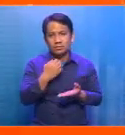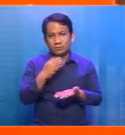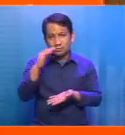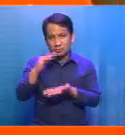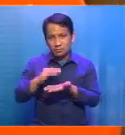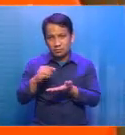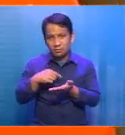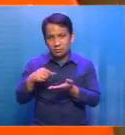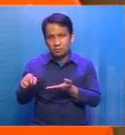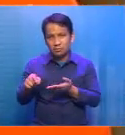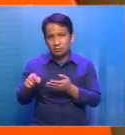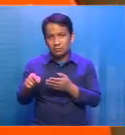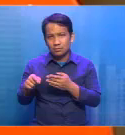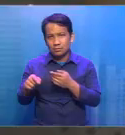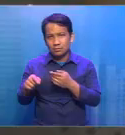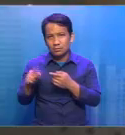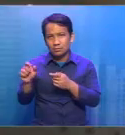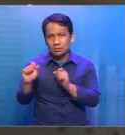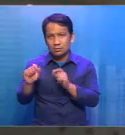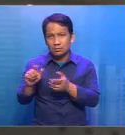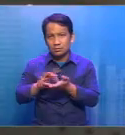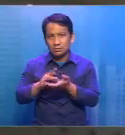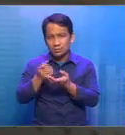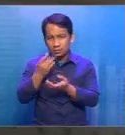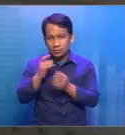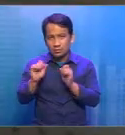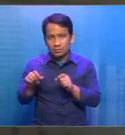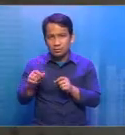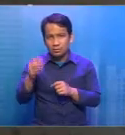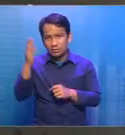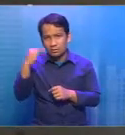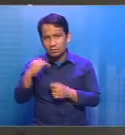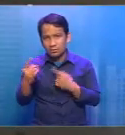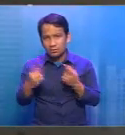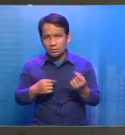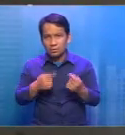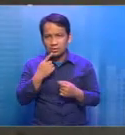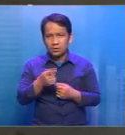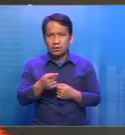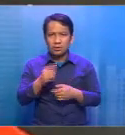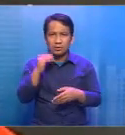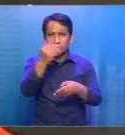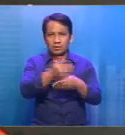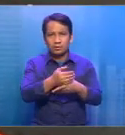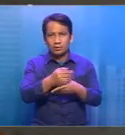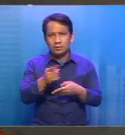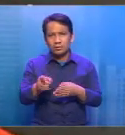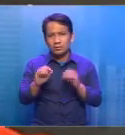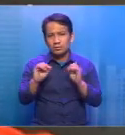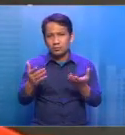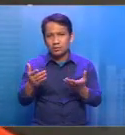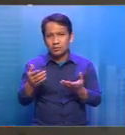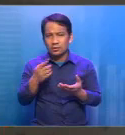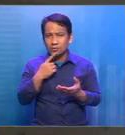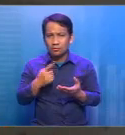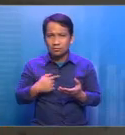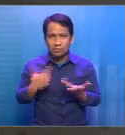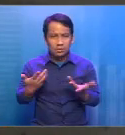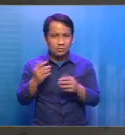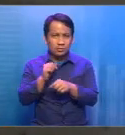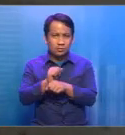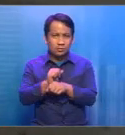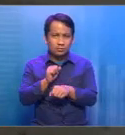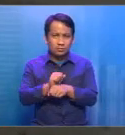halaga kaysa sa pharmacy price. Nagawa na po namin yan dahil doon sa lockdown po nga wala po kaming manuhan na trabaho